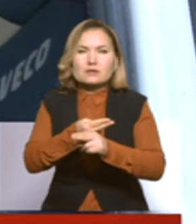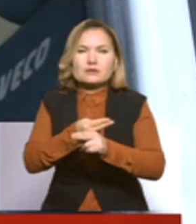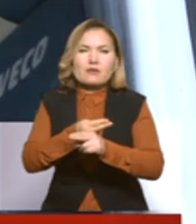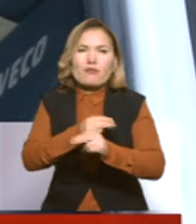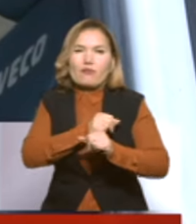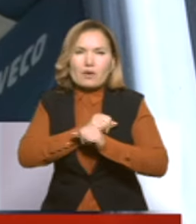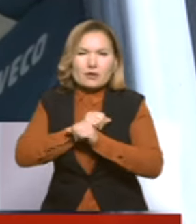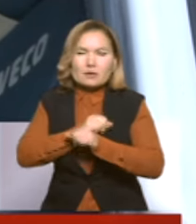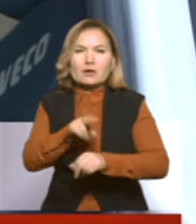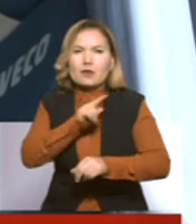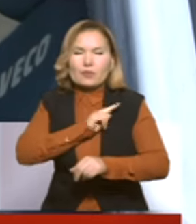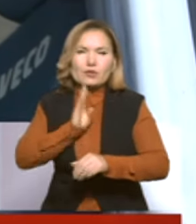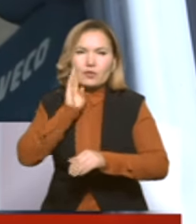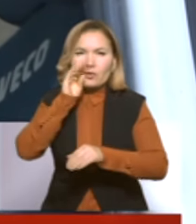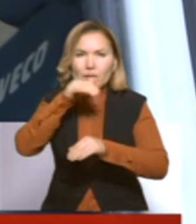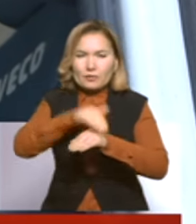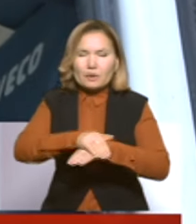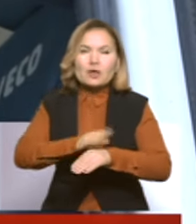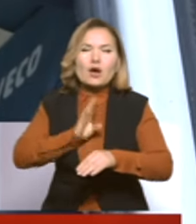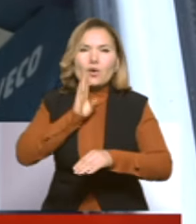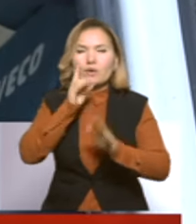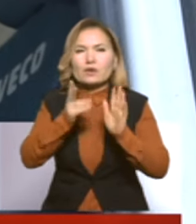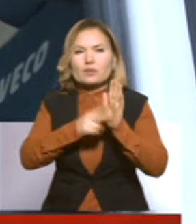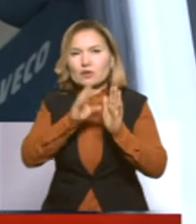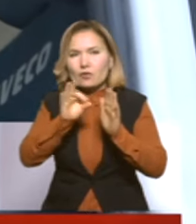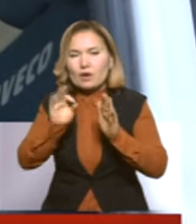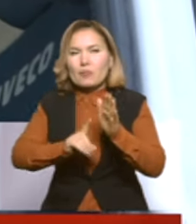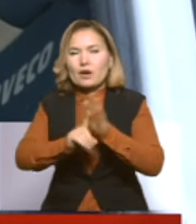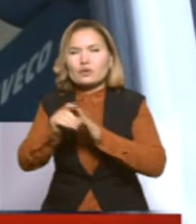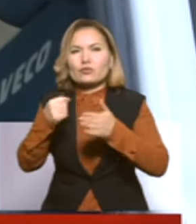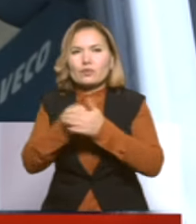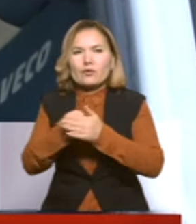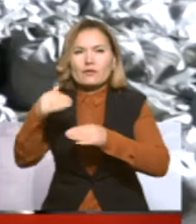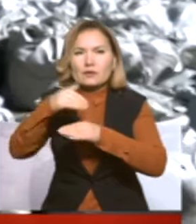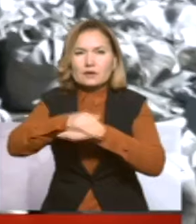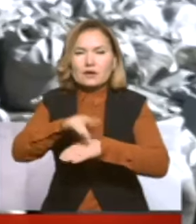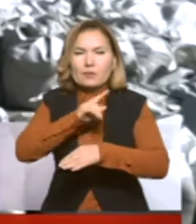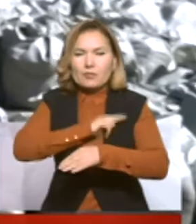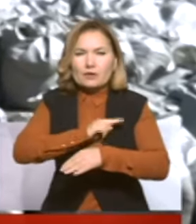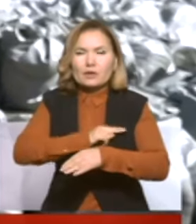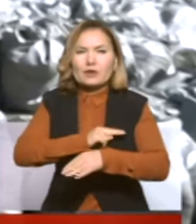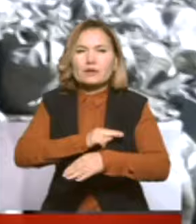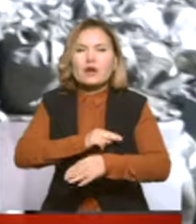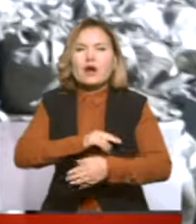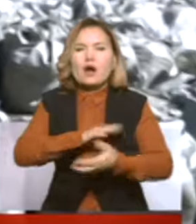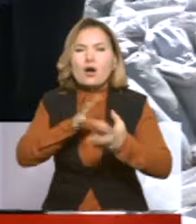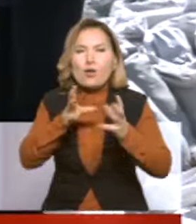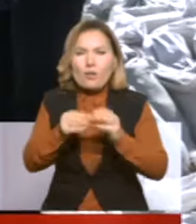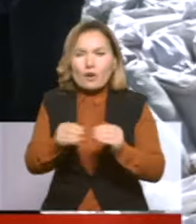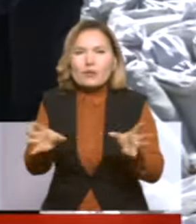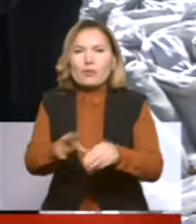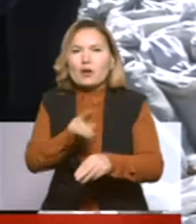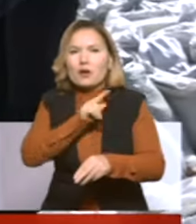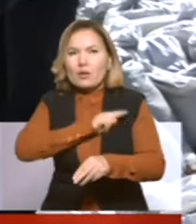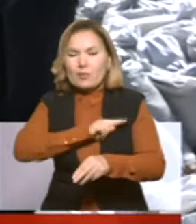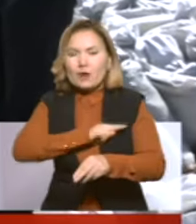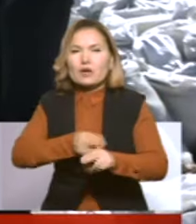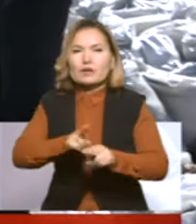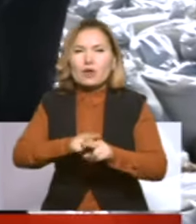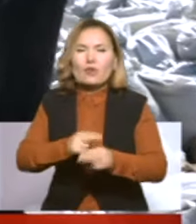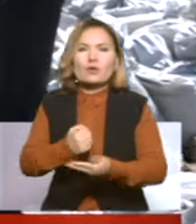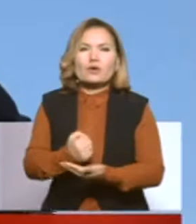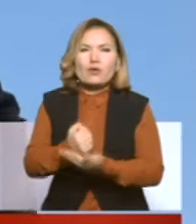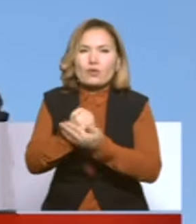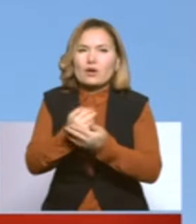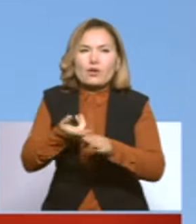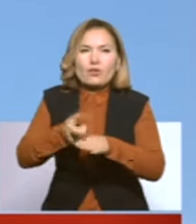әлі таңертең сол жетіде бастағаным судан тоқтаған жоқпыз әлі. Иә, жұмыла көтерген жүк жеңіл, қаптарға құм топырақ толтыру үшін қолдың